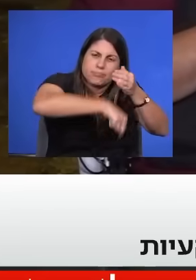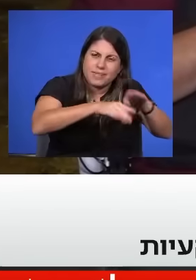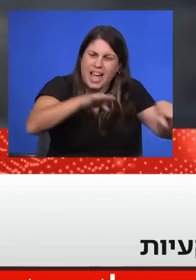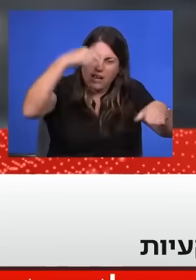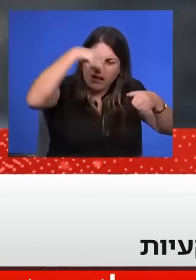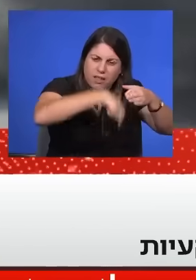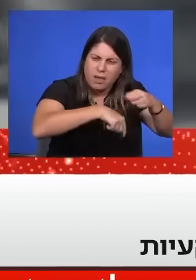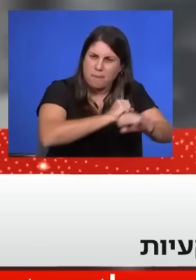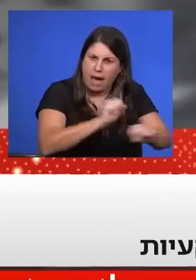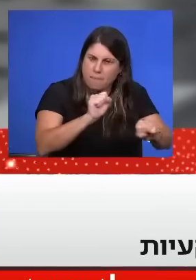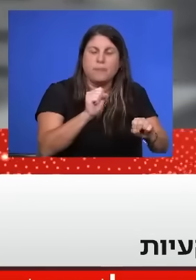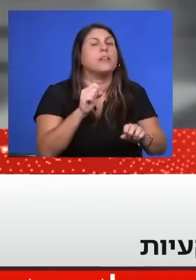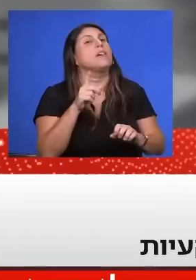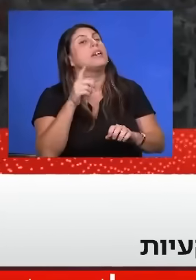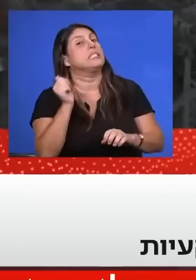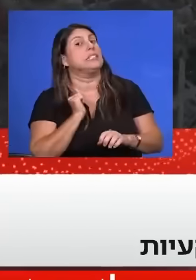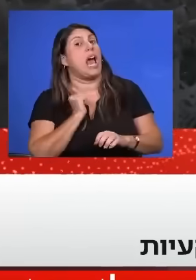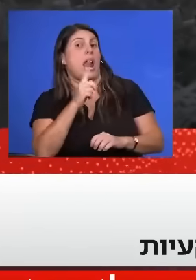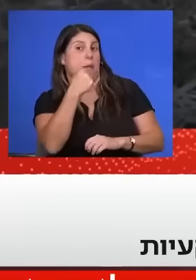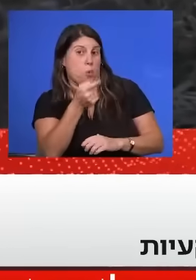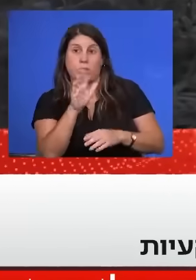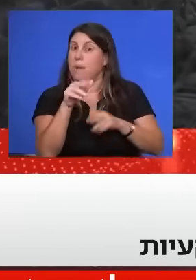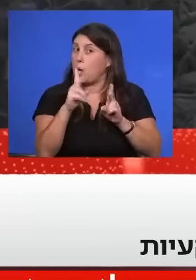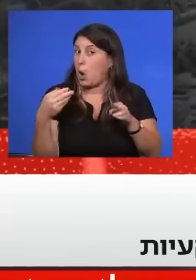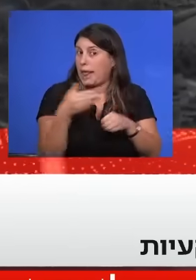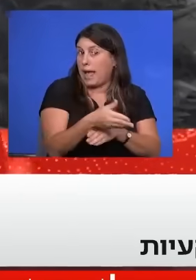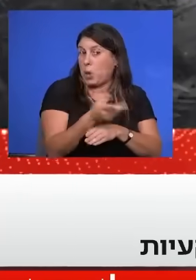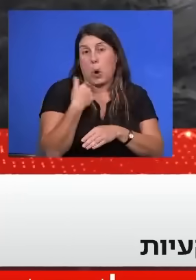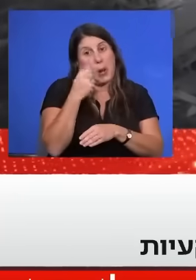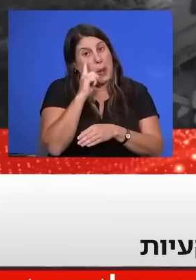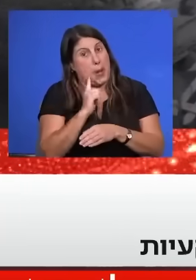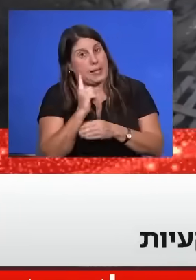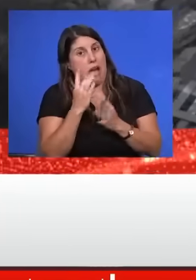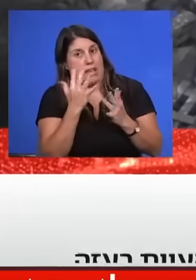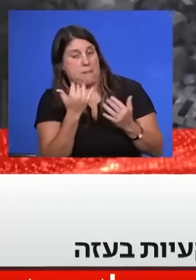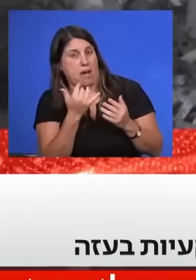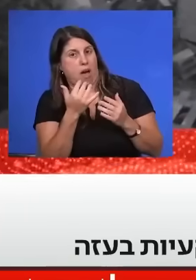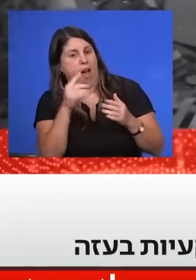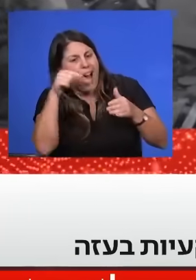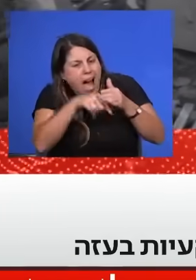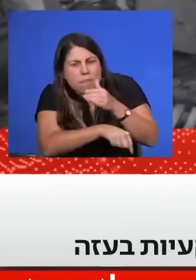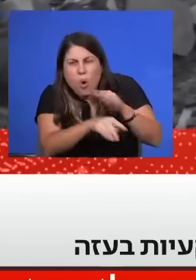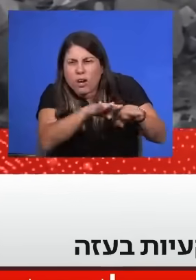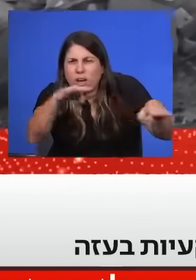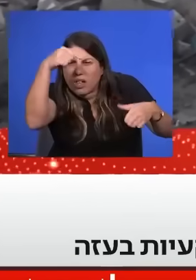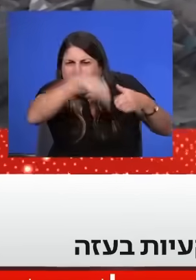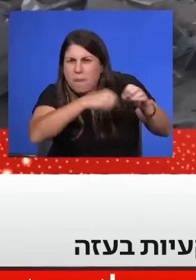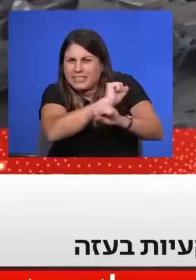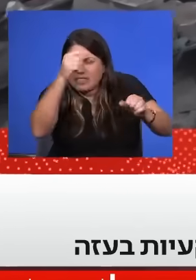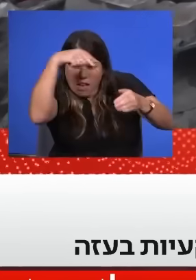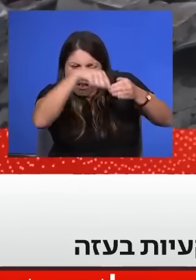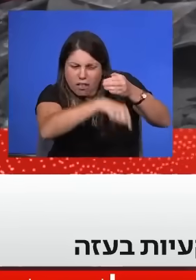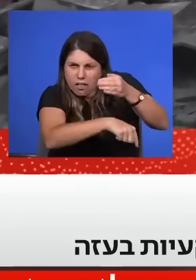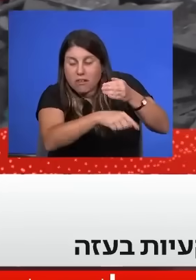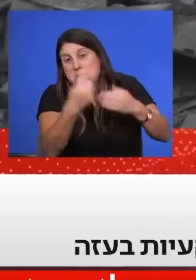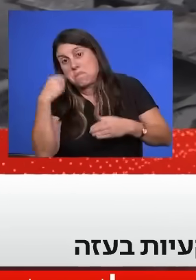מההתחלה שיש להם יכולת גם לחדור. אני לא יודע להגיד כמה עמוק וכמה חזק, אבל פה אנחנו באמת ראינו שיש פגיעה